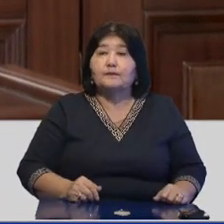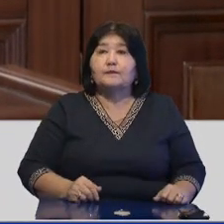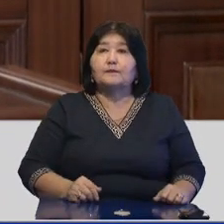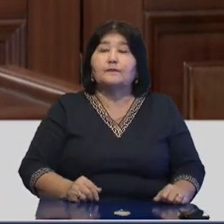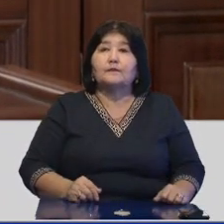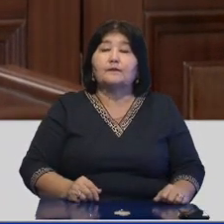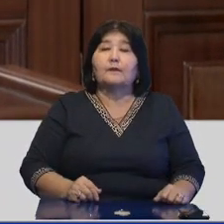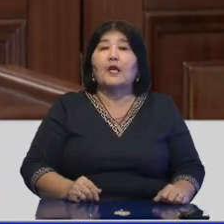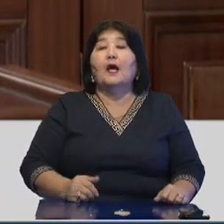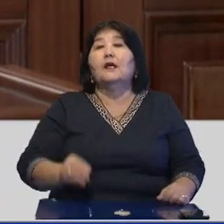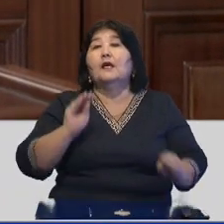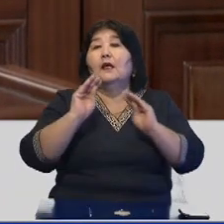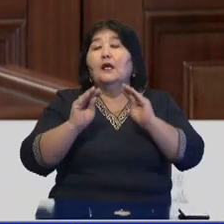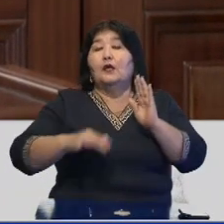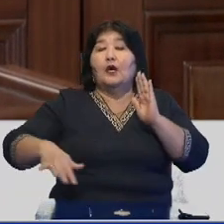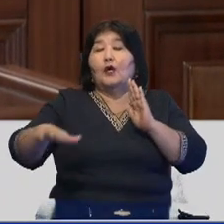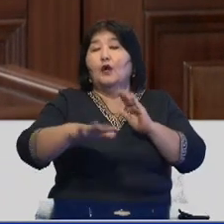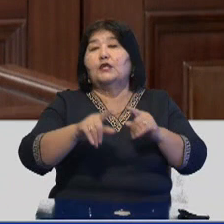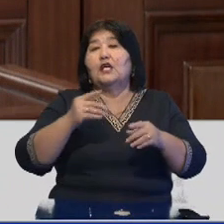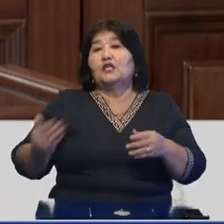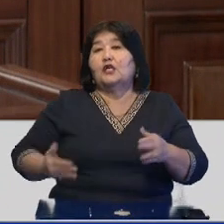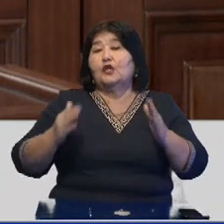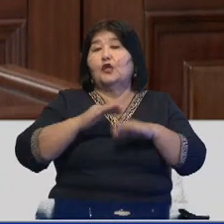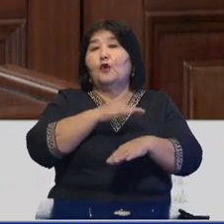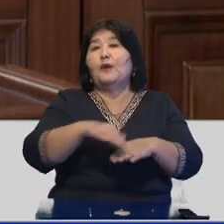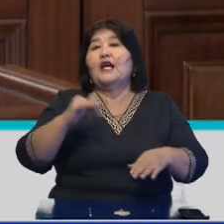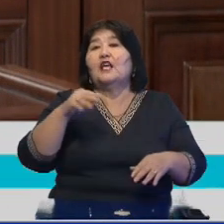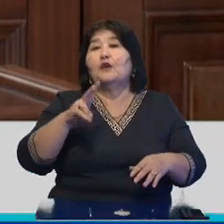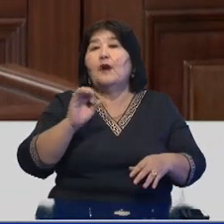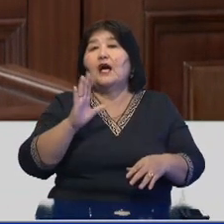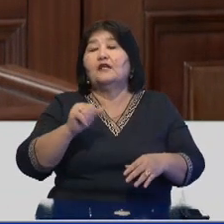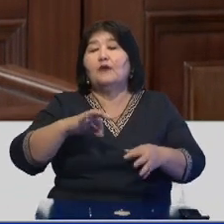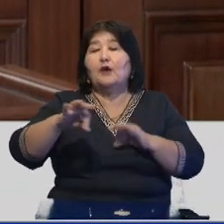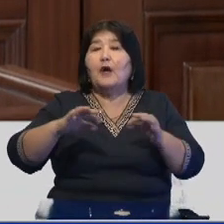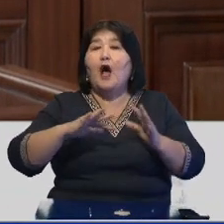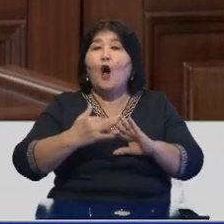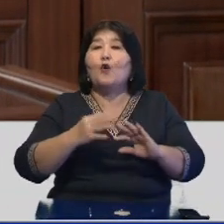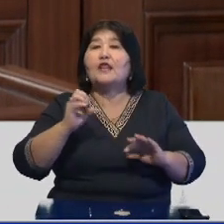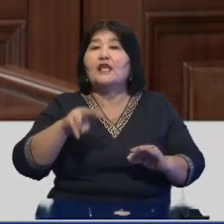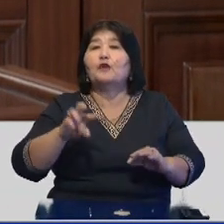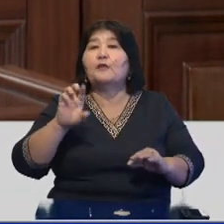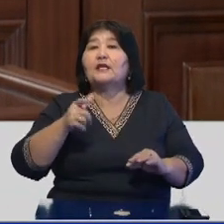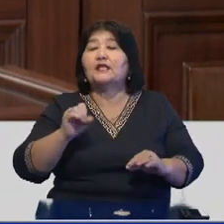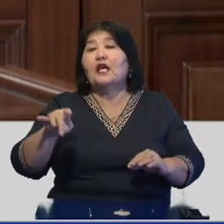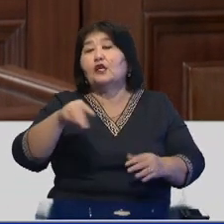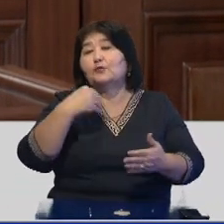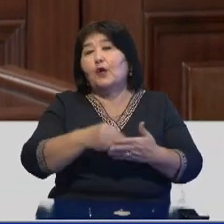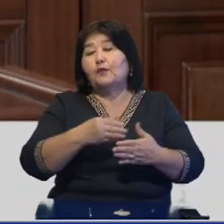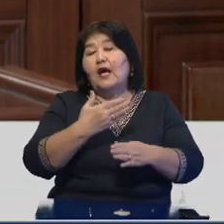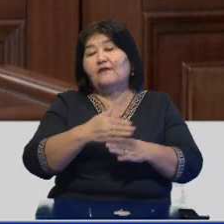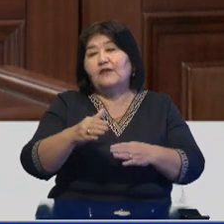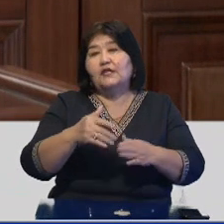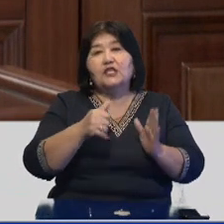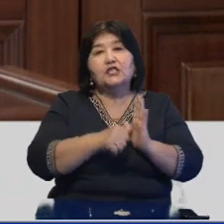секторе на реконструкции дворов многоэтажных жилых домов по улице Иманова в рамках проекта аул ель СГ из республиканского бюджета